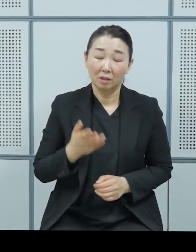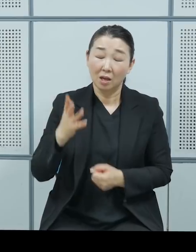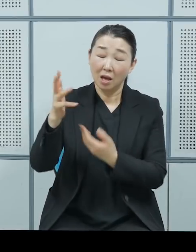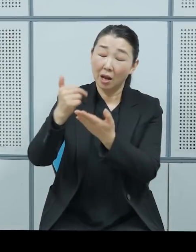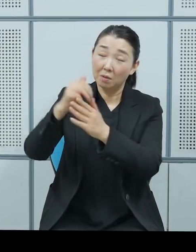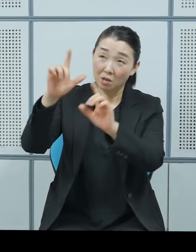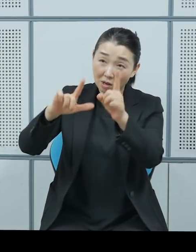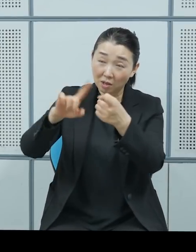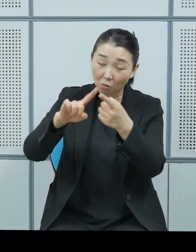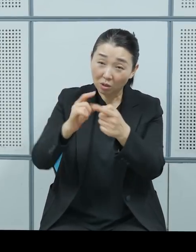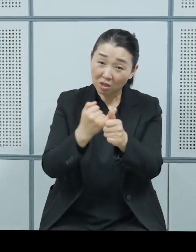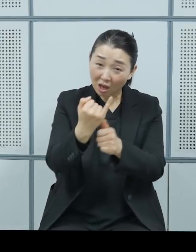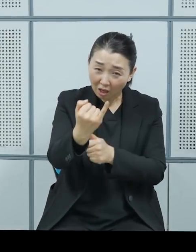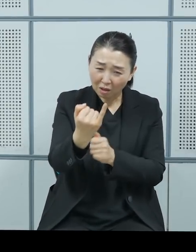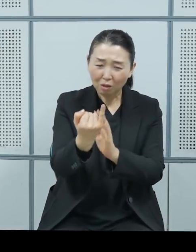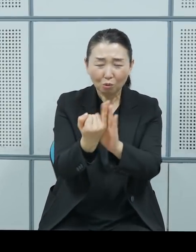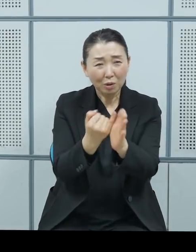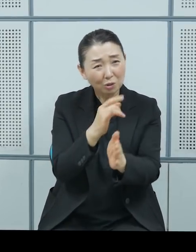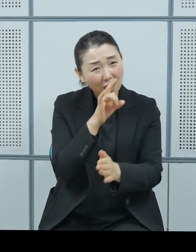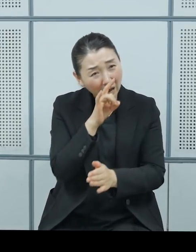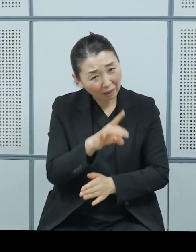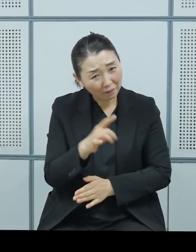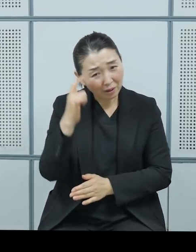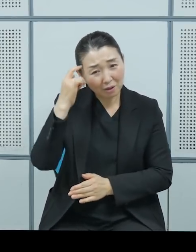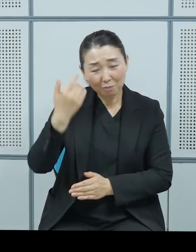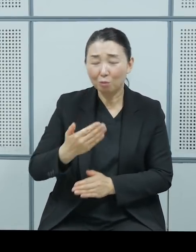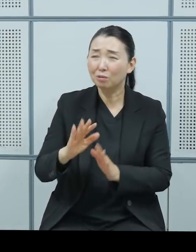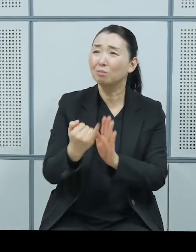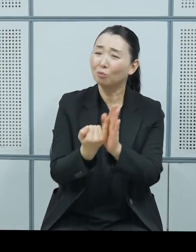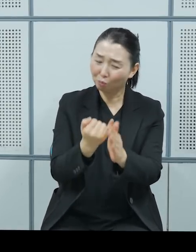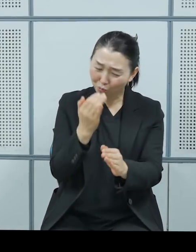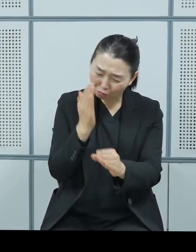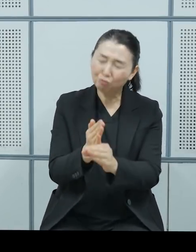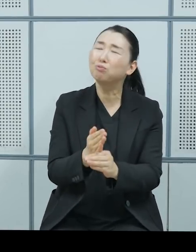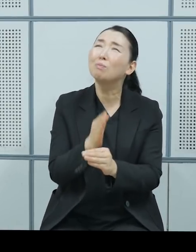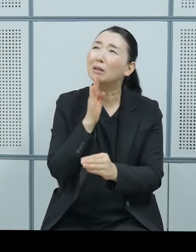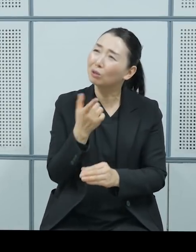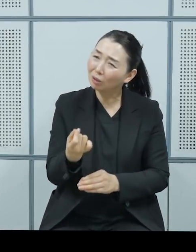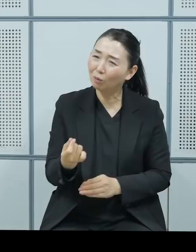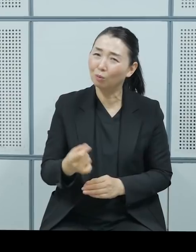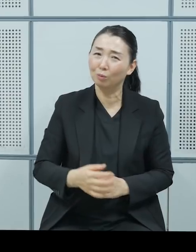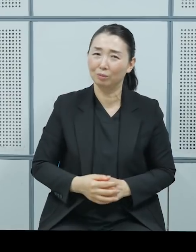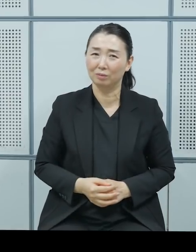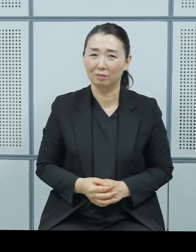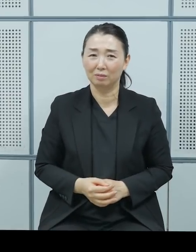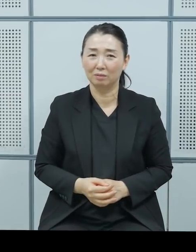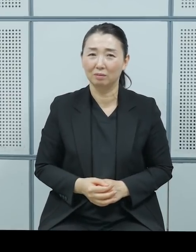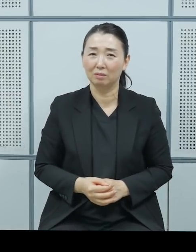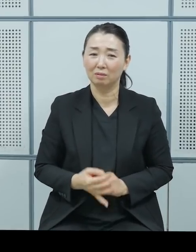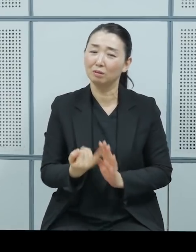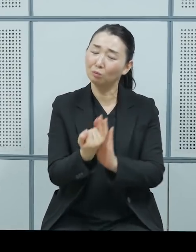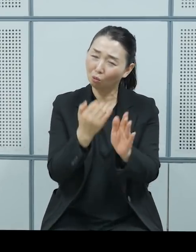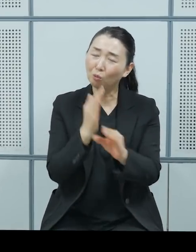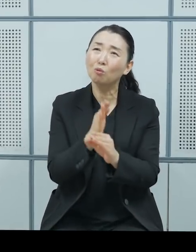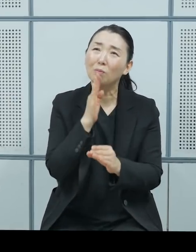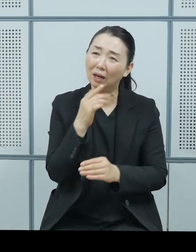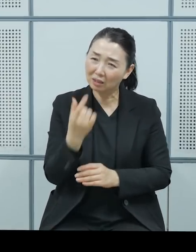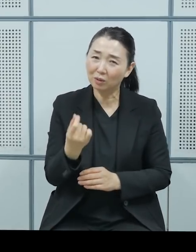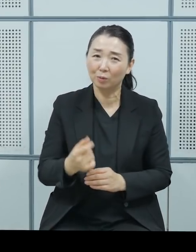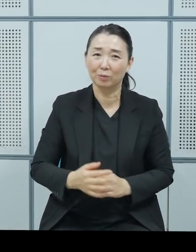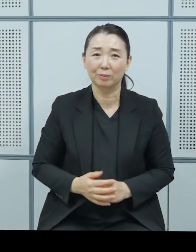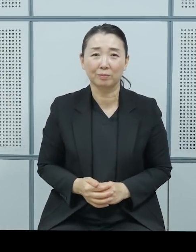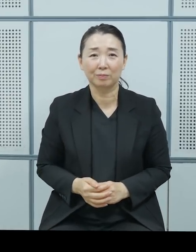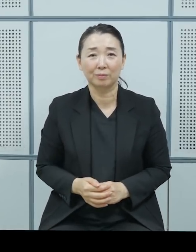아내를 돌봐주면 안 되냐 이러세요. 지금 돌보고 있잖아. 돌보고 있잖아.